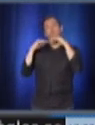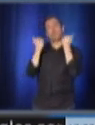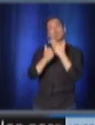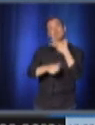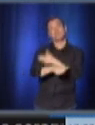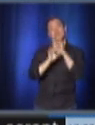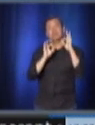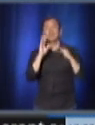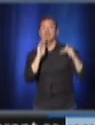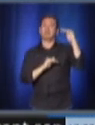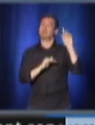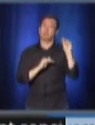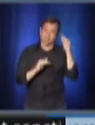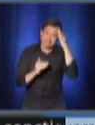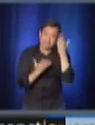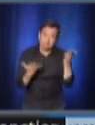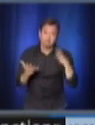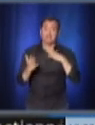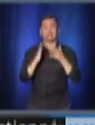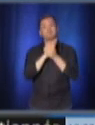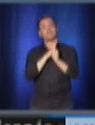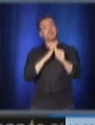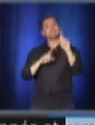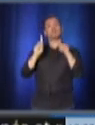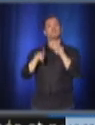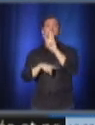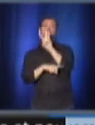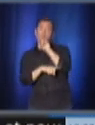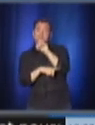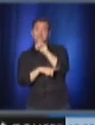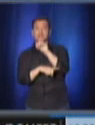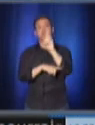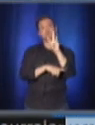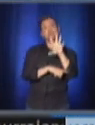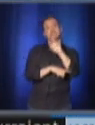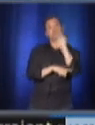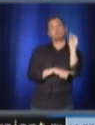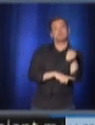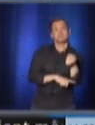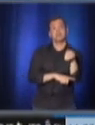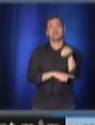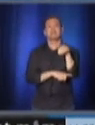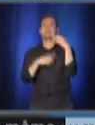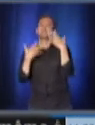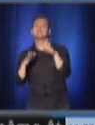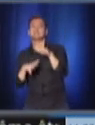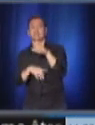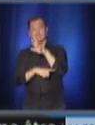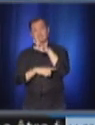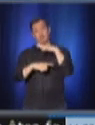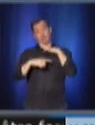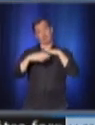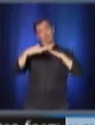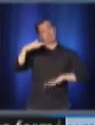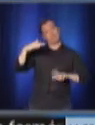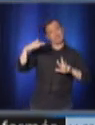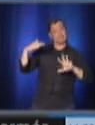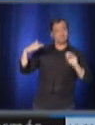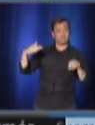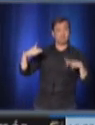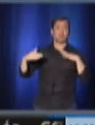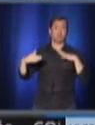peut varier jusqu'à 60 % 65 %. Il y a eu des années, c'est 35 puis il y a eu des années que c'était même égal à zéro parce que la souche qui était